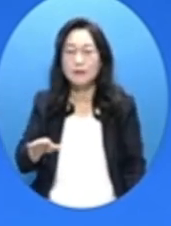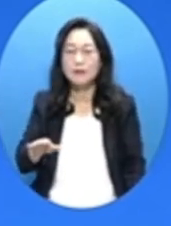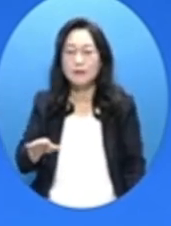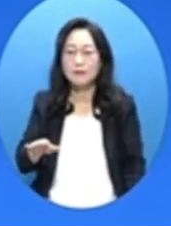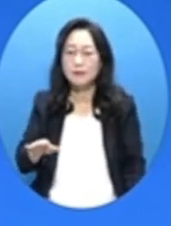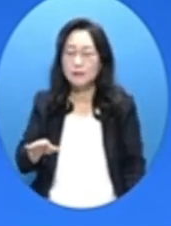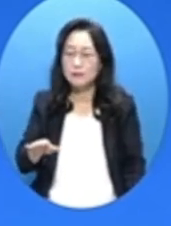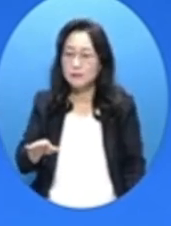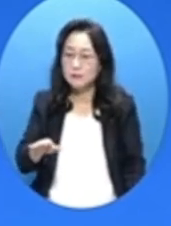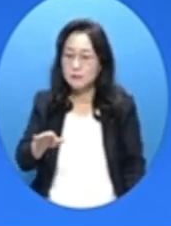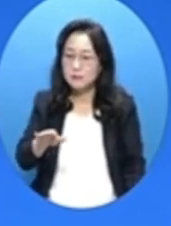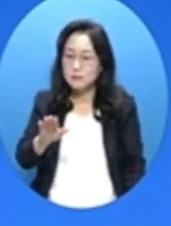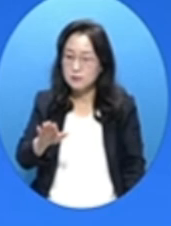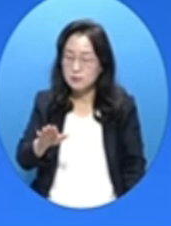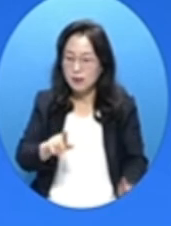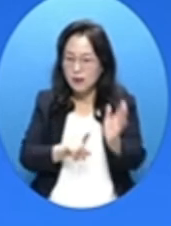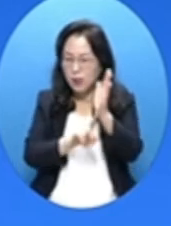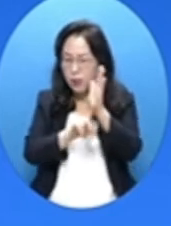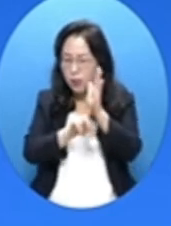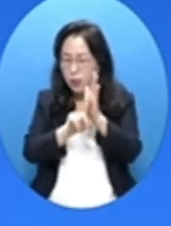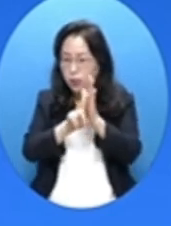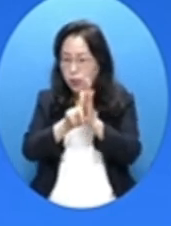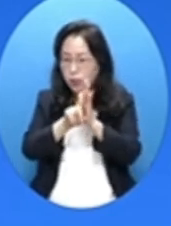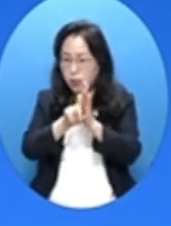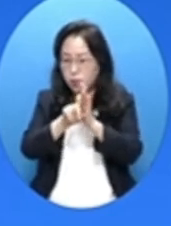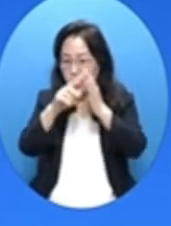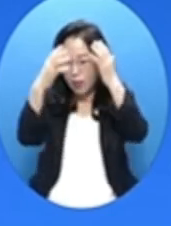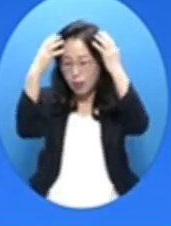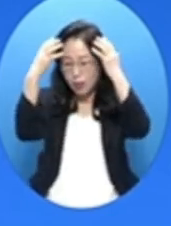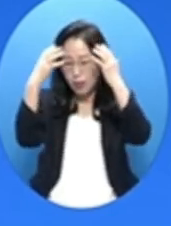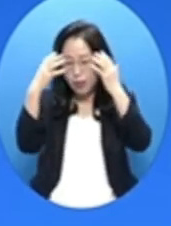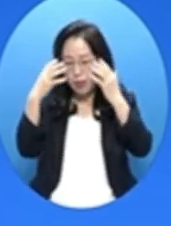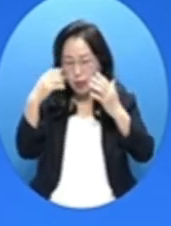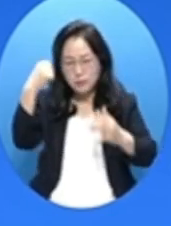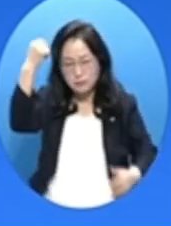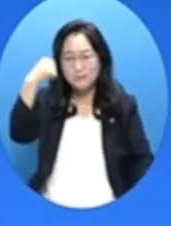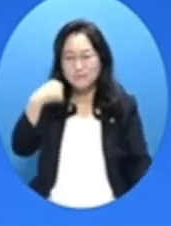오히려 습도만 높아가고 더 더운 것 같습니다.